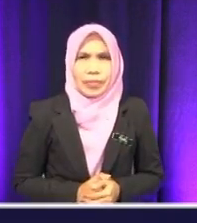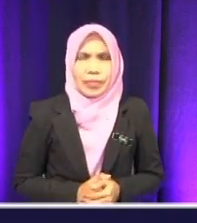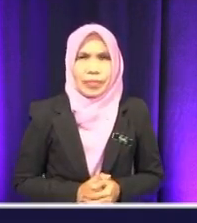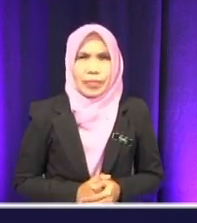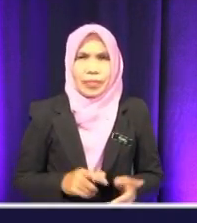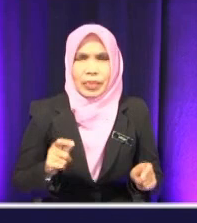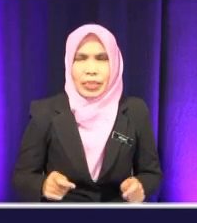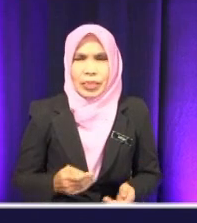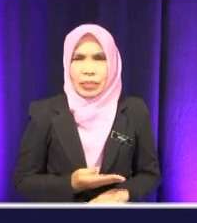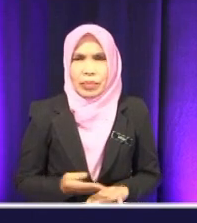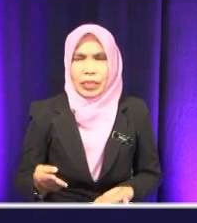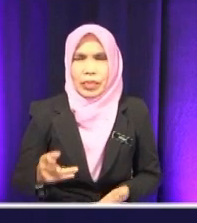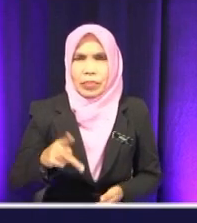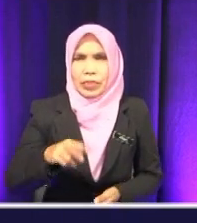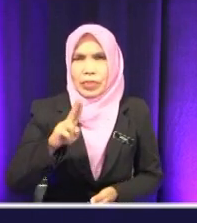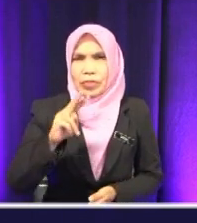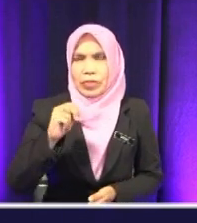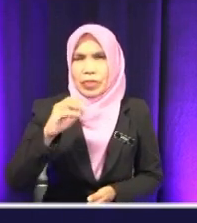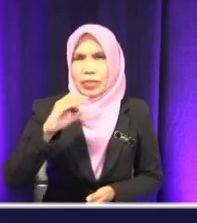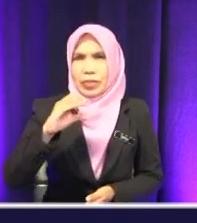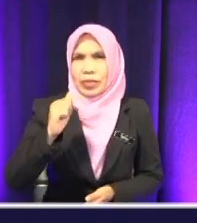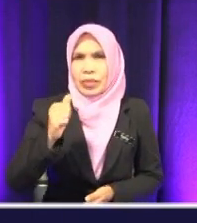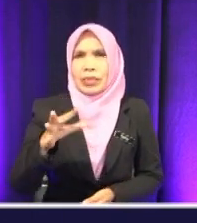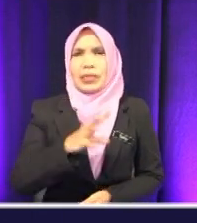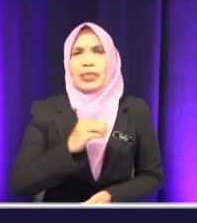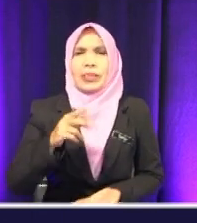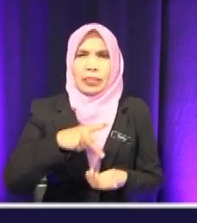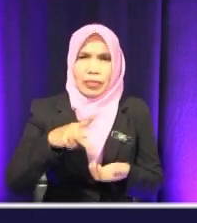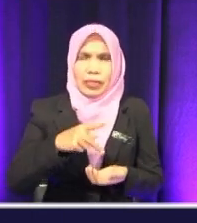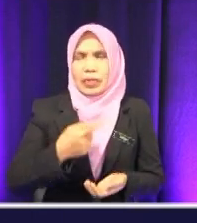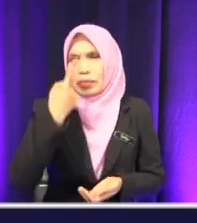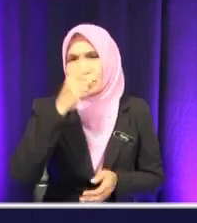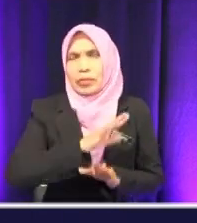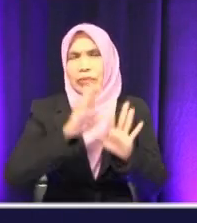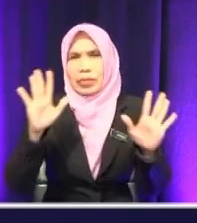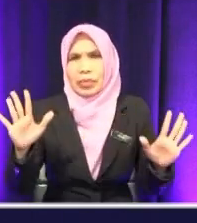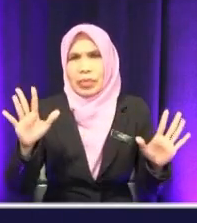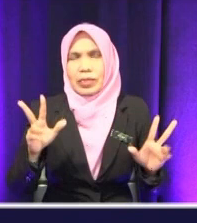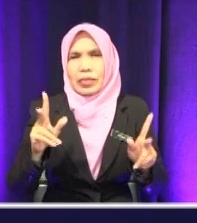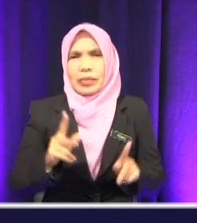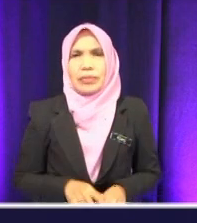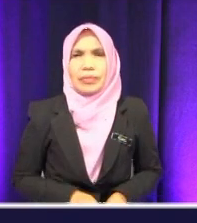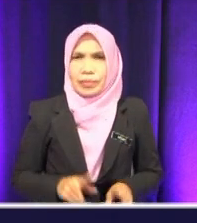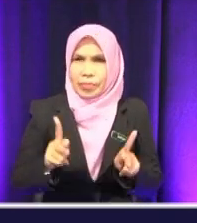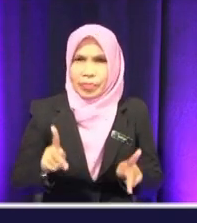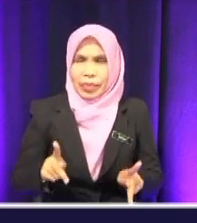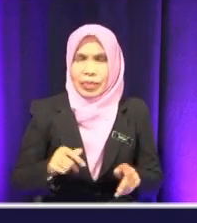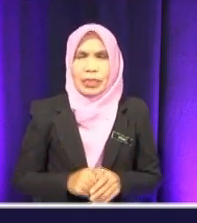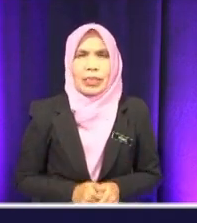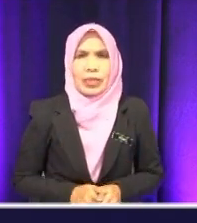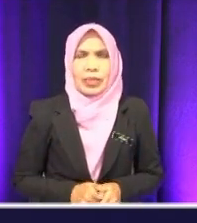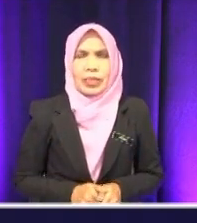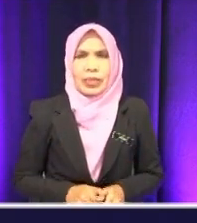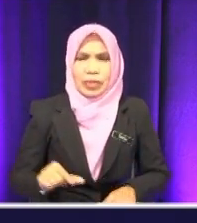dan juga kesan kunci dan juga desain untuk menyerang pastikan guna teori yang dipelajari